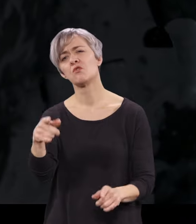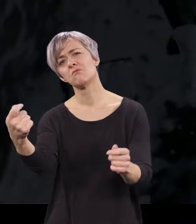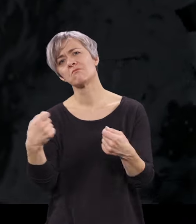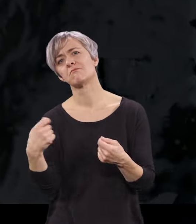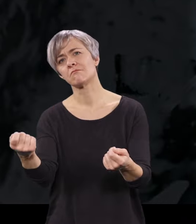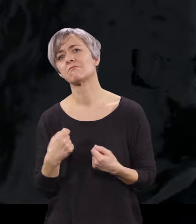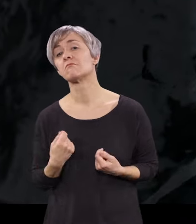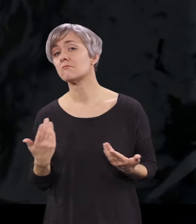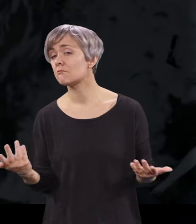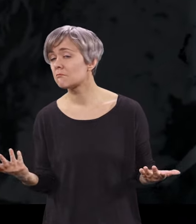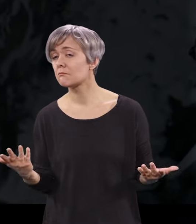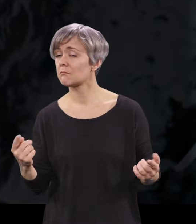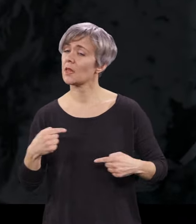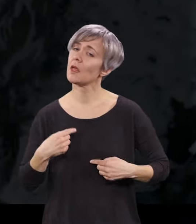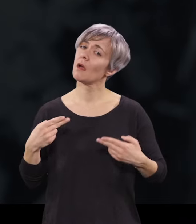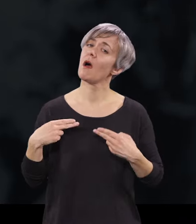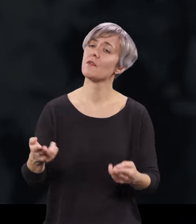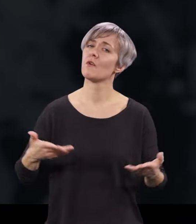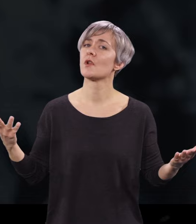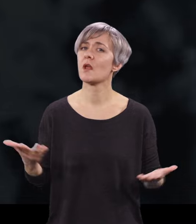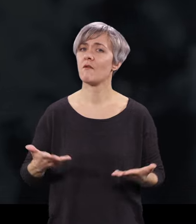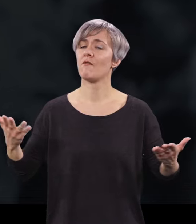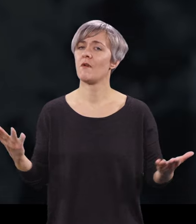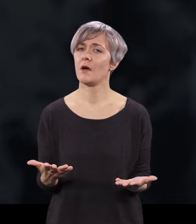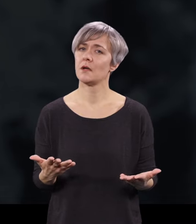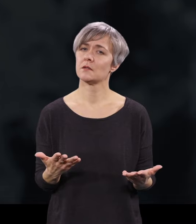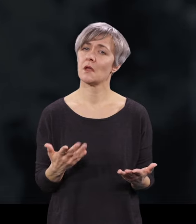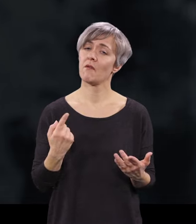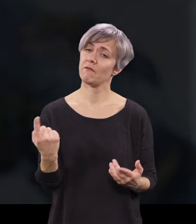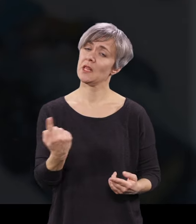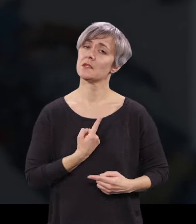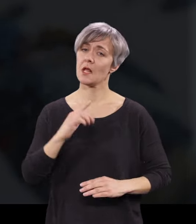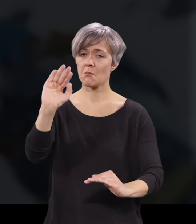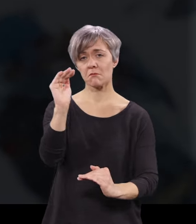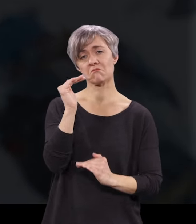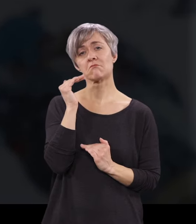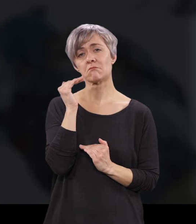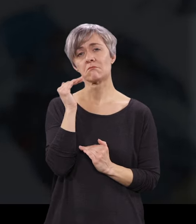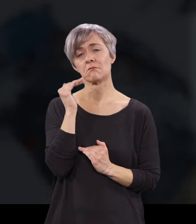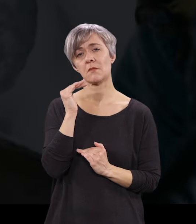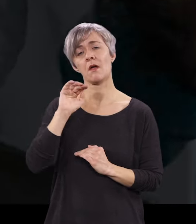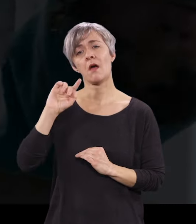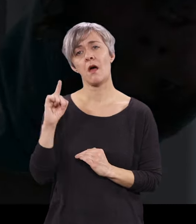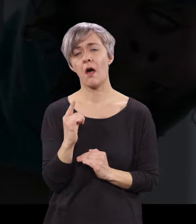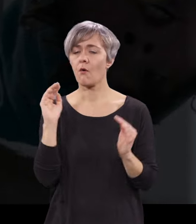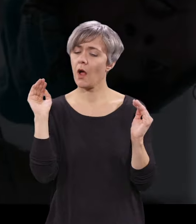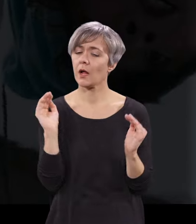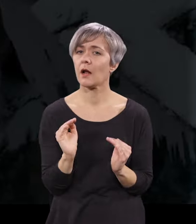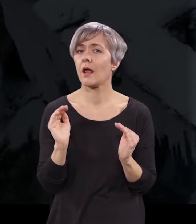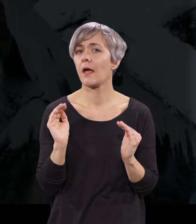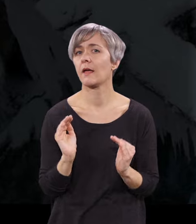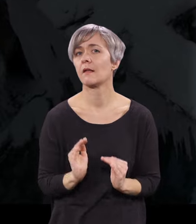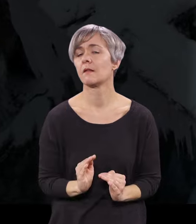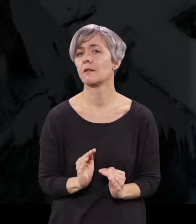Und lachst über mich, dann will ich dir sagen, glaub mir an sich, können